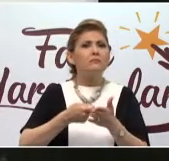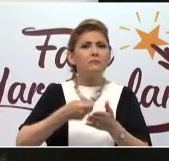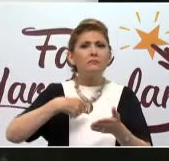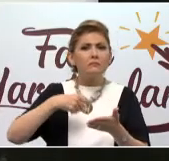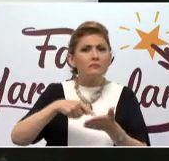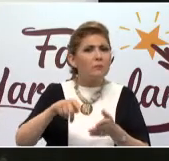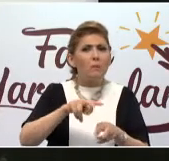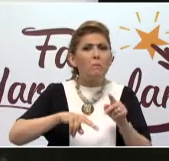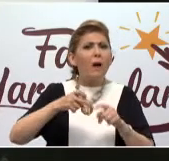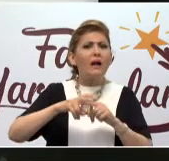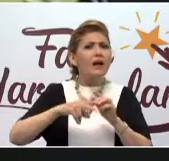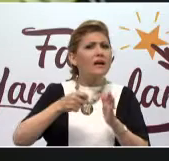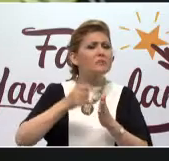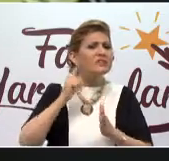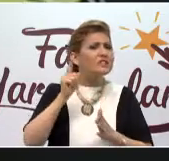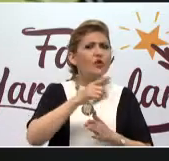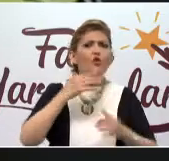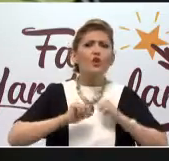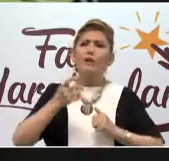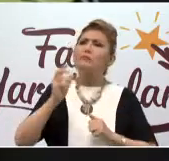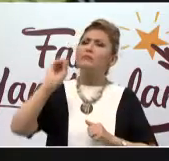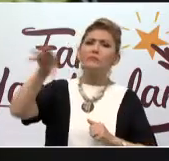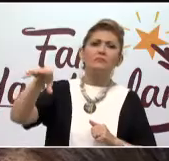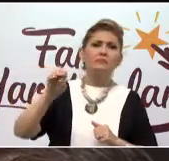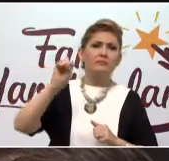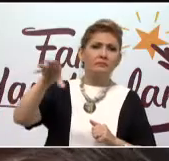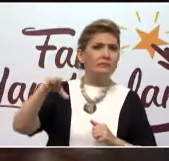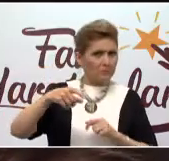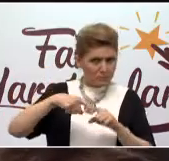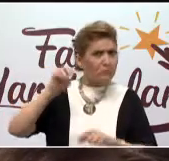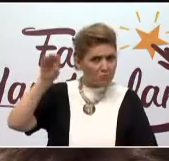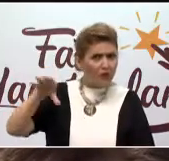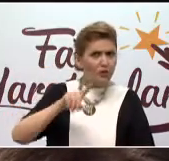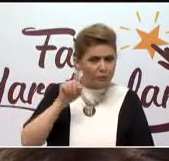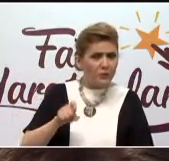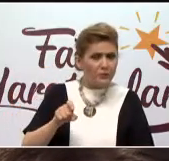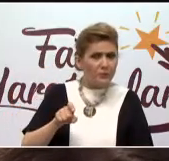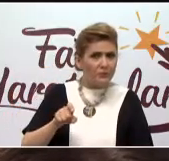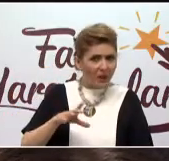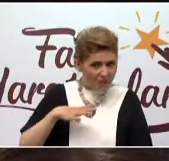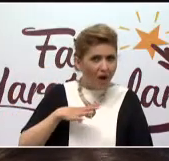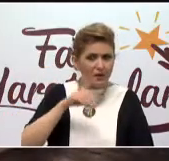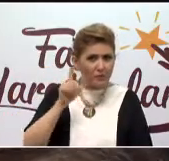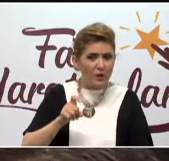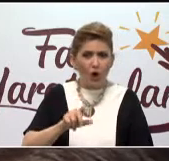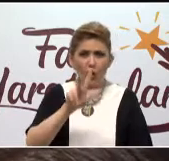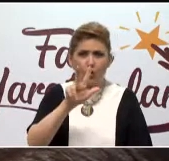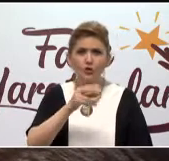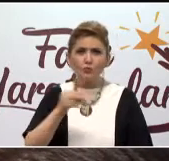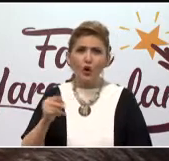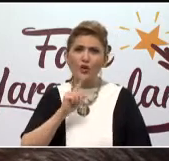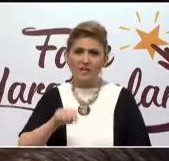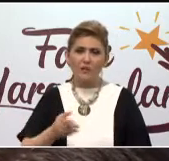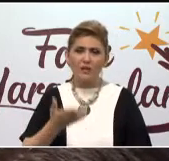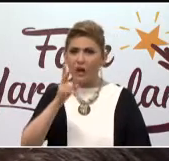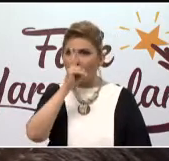ürün ve hizmetlerini üniversite öğrencileri için askıya bırakabiliyorlar. Şu anda bırakıyorlar mı? Yıllık var mı öyle bir şey yani? 3 milyon lirayı geçiyoruz şu